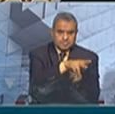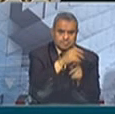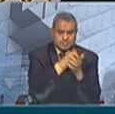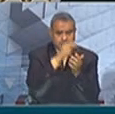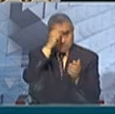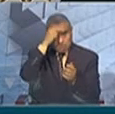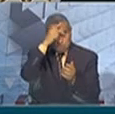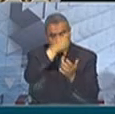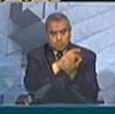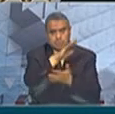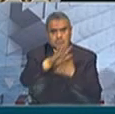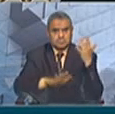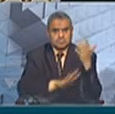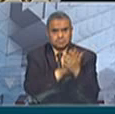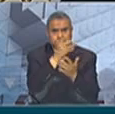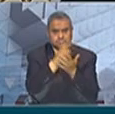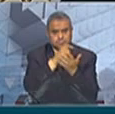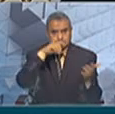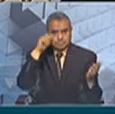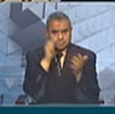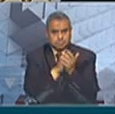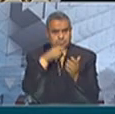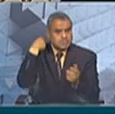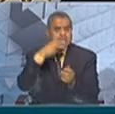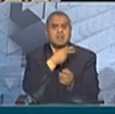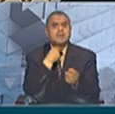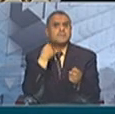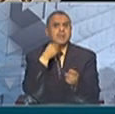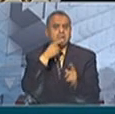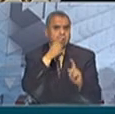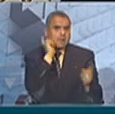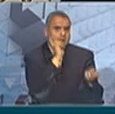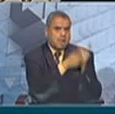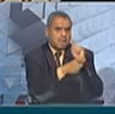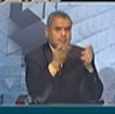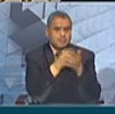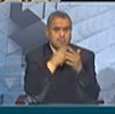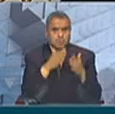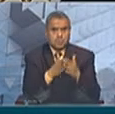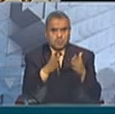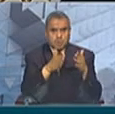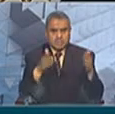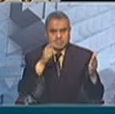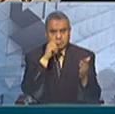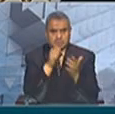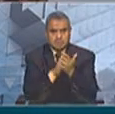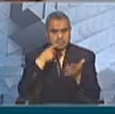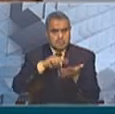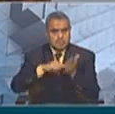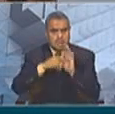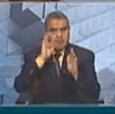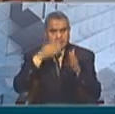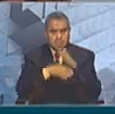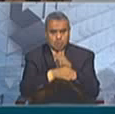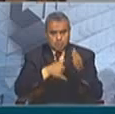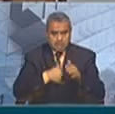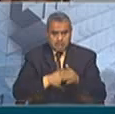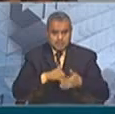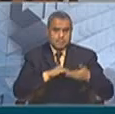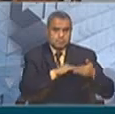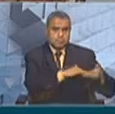ميليشيا الحوثي الانقلابية لتنفيذ قرارات مجلس الأمن وإتاحة المجال للوصول لمساعدات لكل